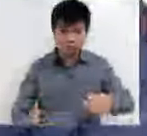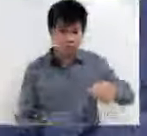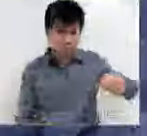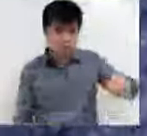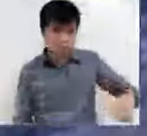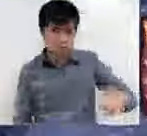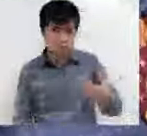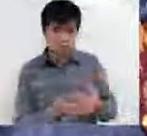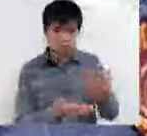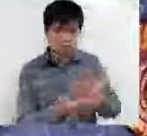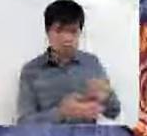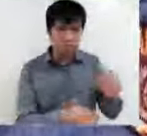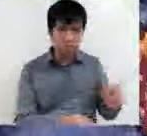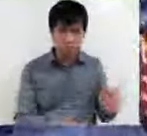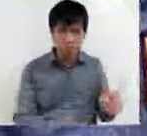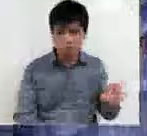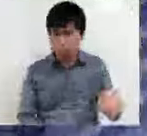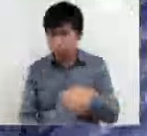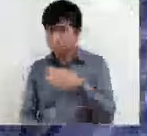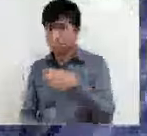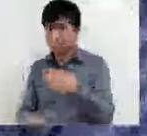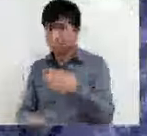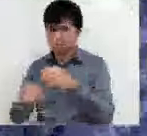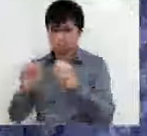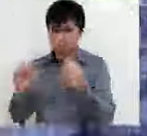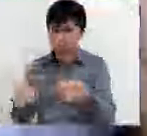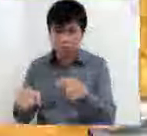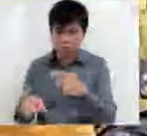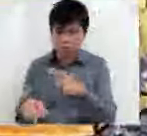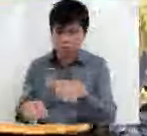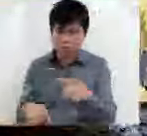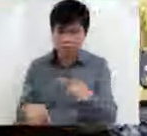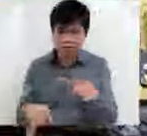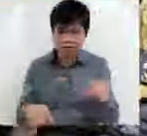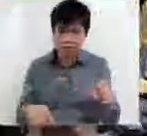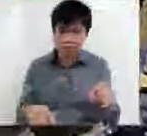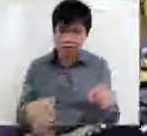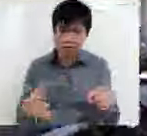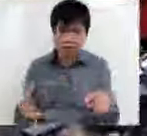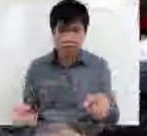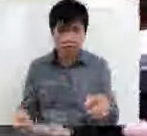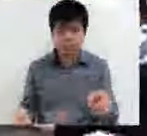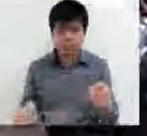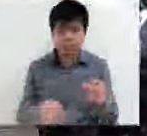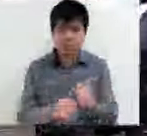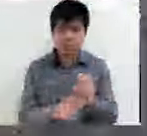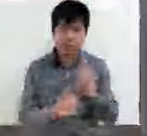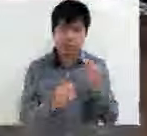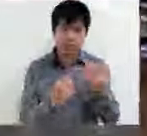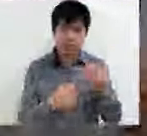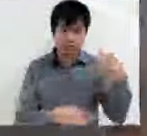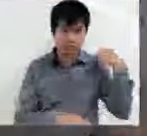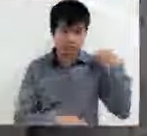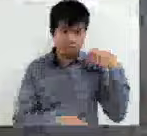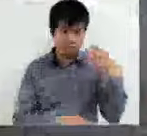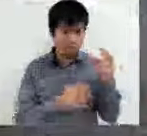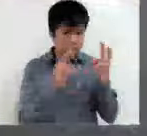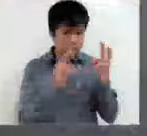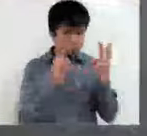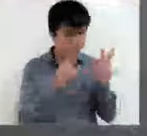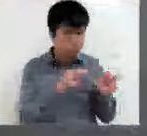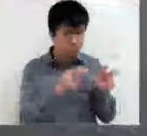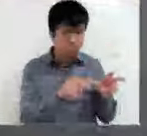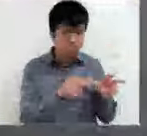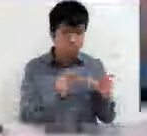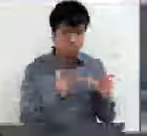tindahan, makakalimutan yung pinabili, may ibang nakakadampot. Habang ang mga barangay officials, mas nakatutok sa iba't ibang modus ng pambubudol sa